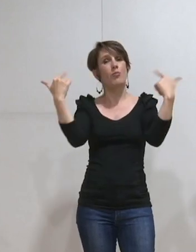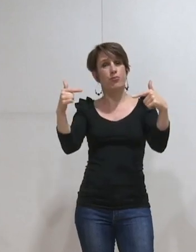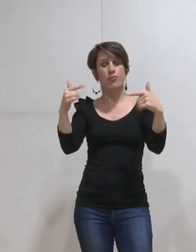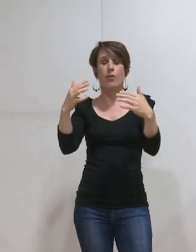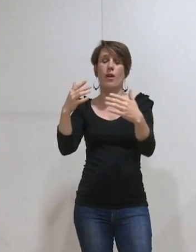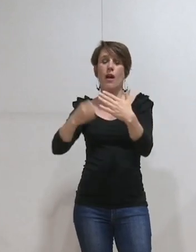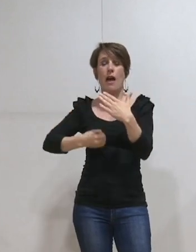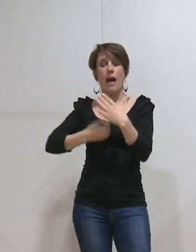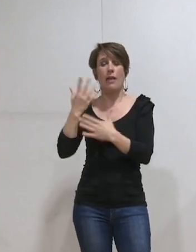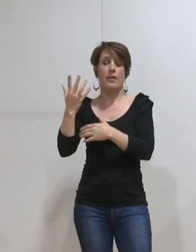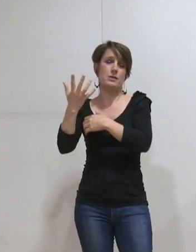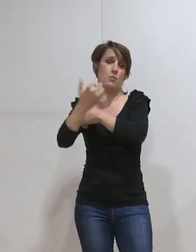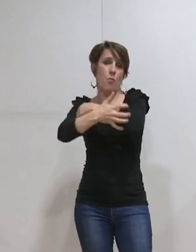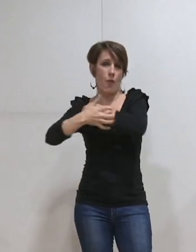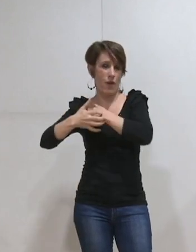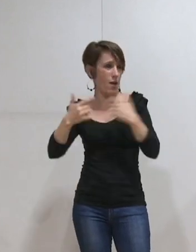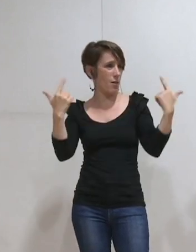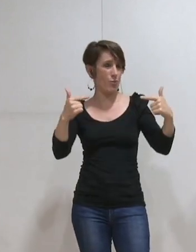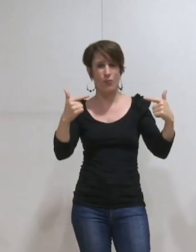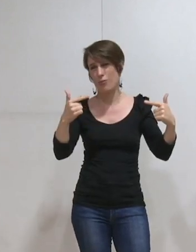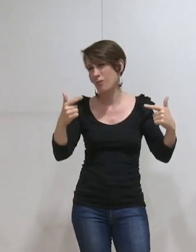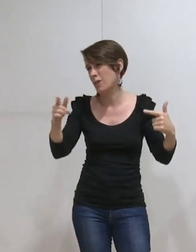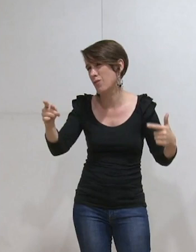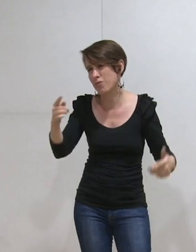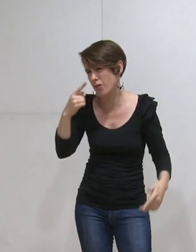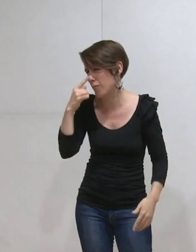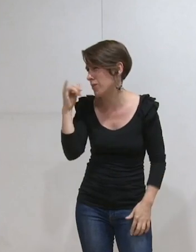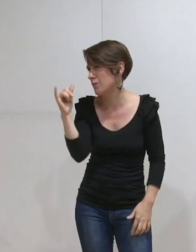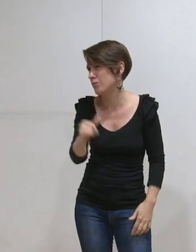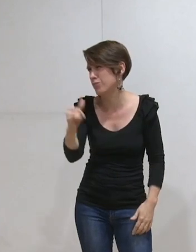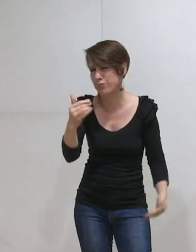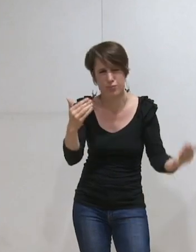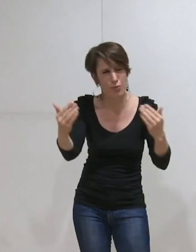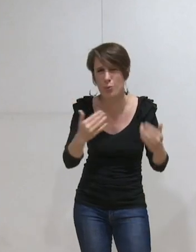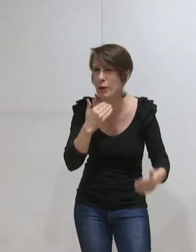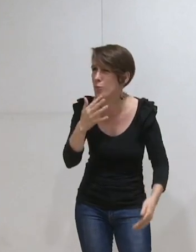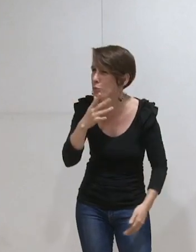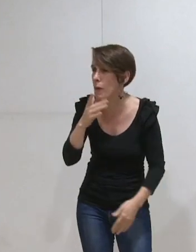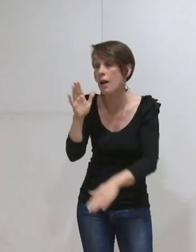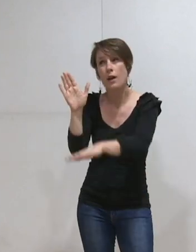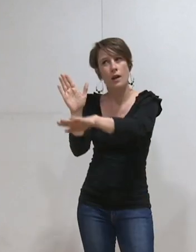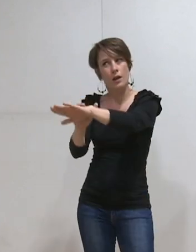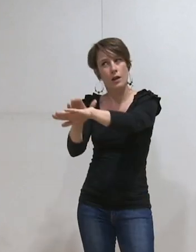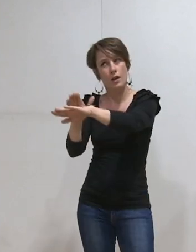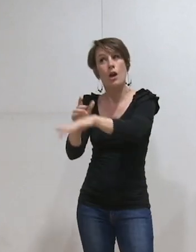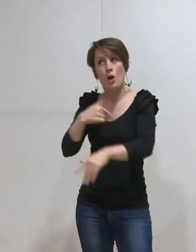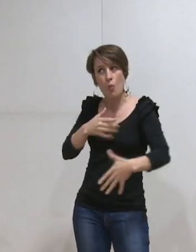douteux effectivement vous le dites vous-même donc mtez les mots de la bouche très bien c'était juste pour rappeler un fait je siège au conseil régional où j'ai vu les élus du